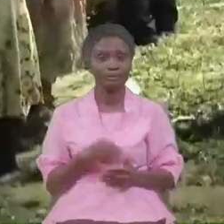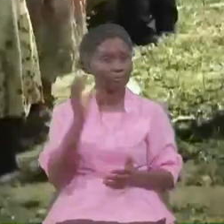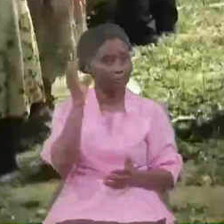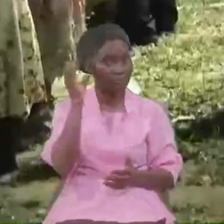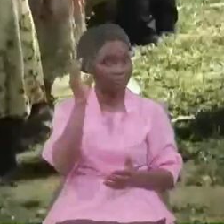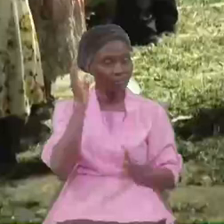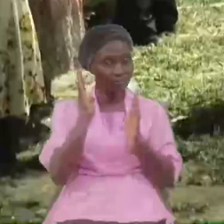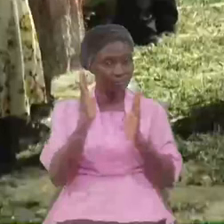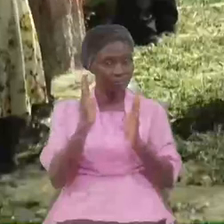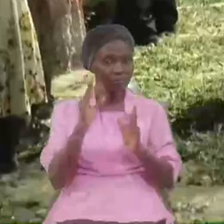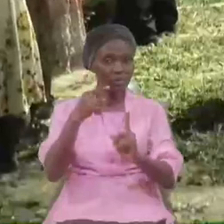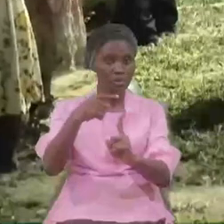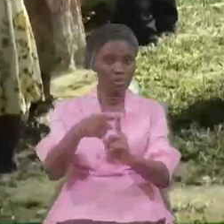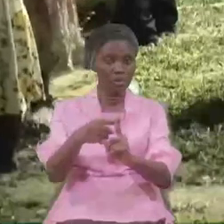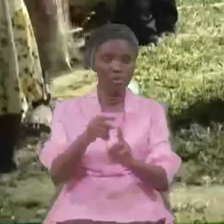Le numéro est plus